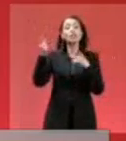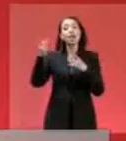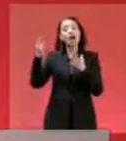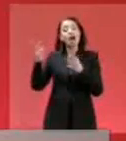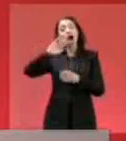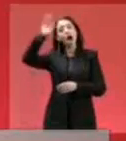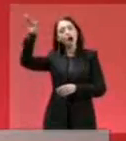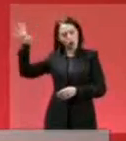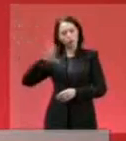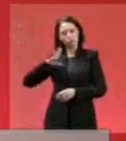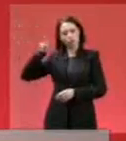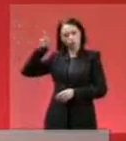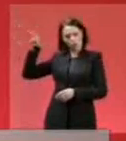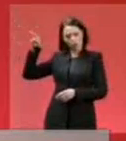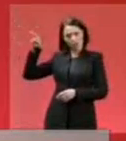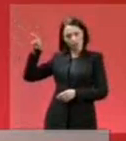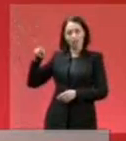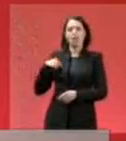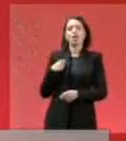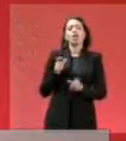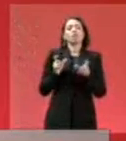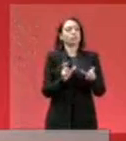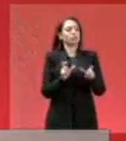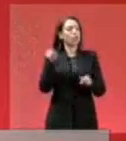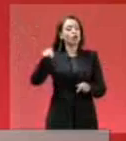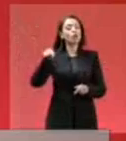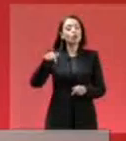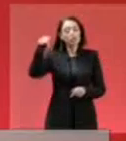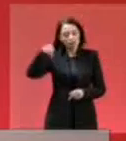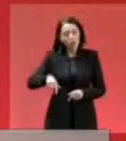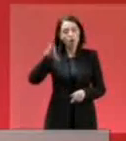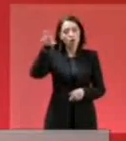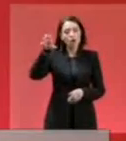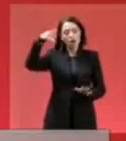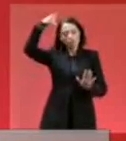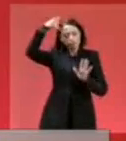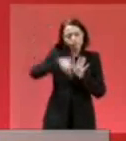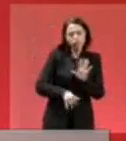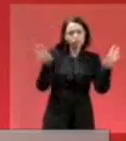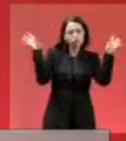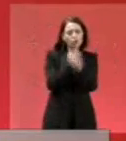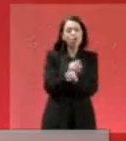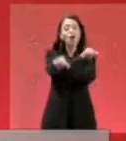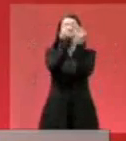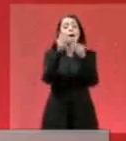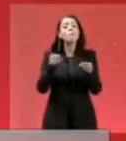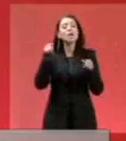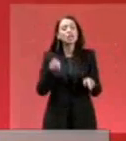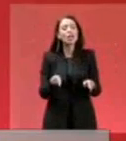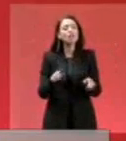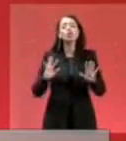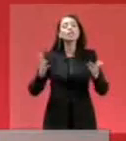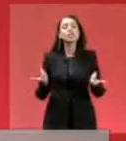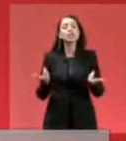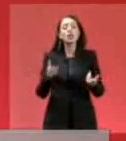άλλους πατριώτες τότε και εθνικόφρονες, η χώρα μπήκε στο γύψο και στο μαύρο σκοτάδι. Και το αποτέλεσμα αυτού του γύψου ήταν